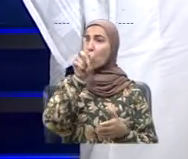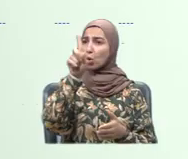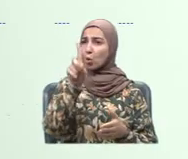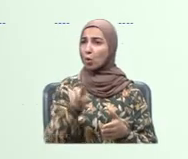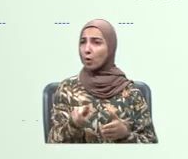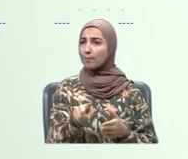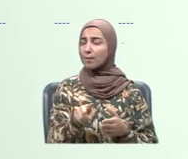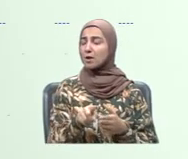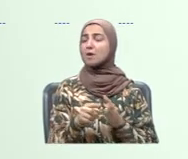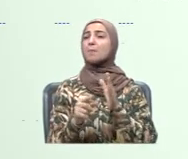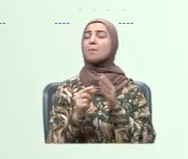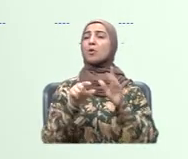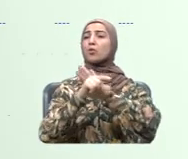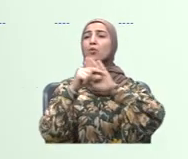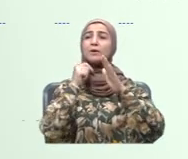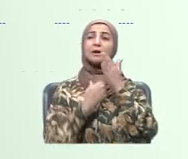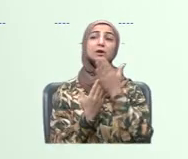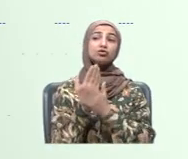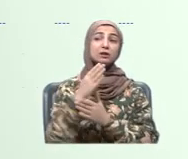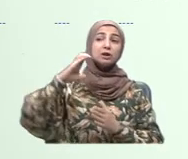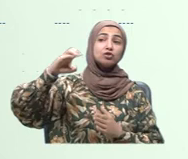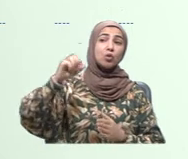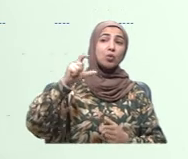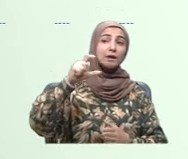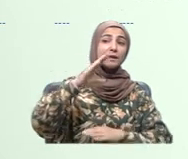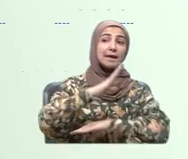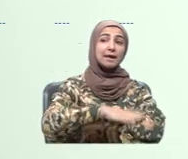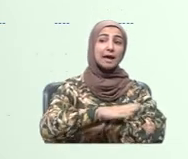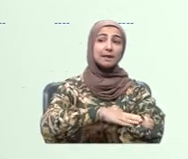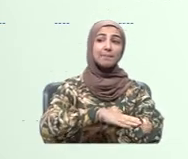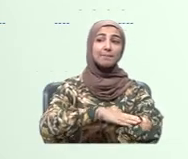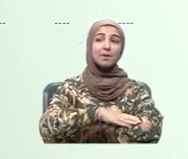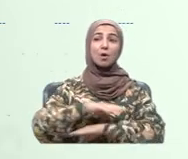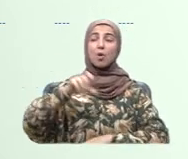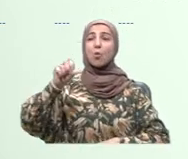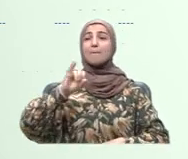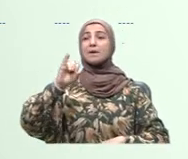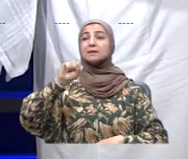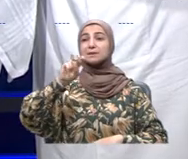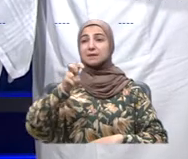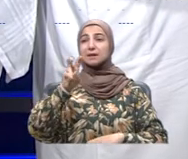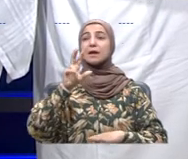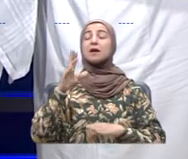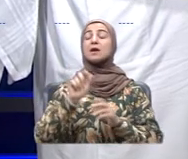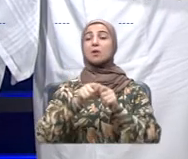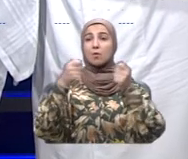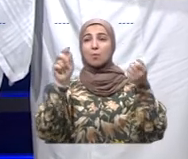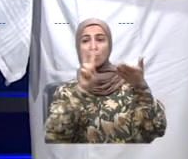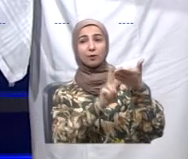ومصير المطالعة الذي ينتمي إلى التعقيب الصحفي. عزيزي الطالب،